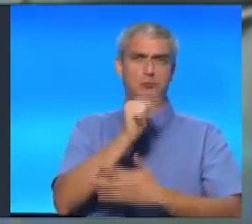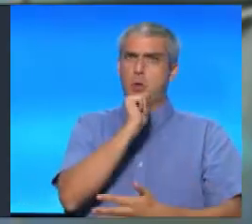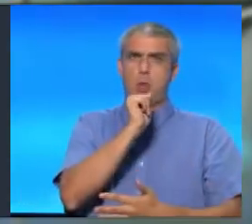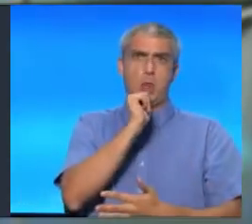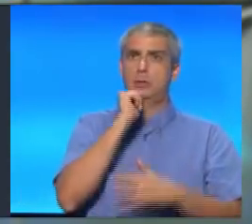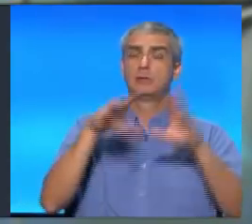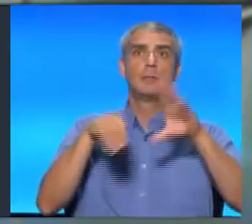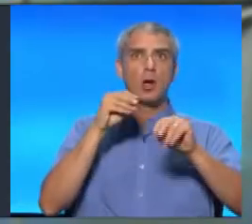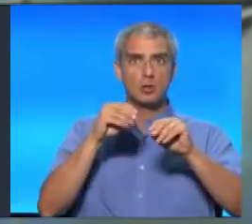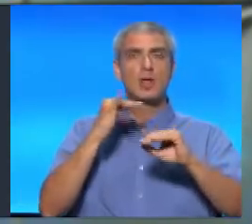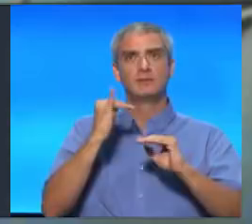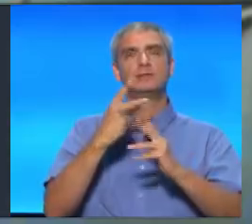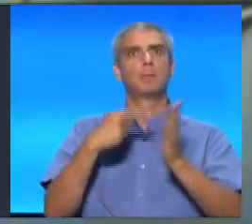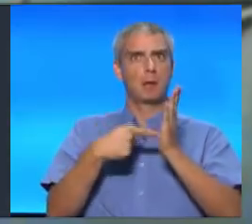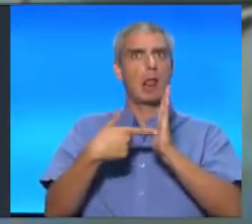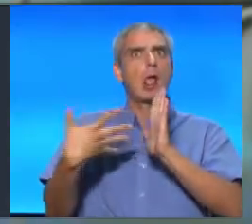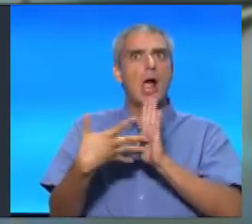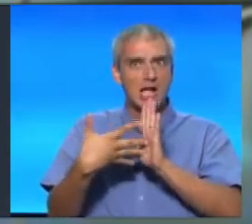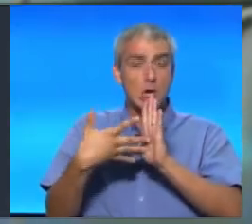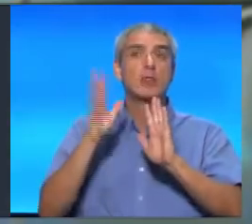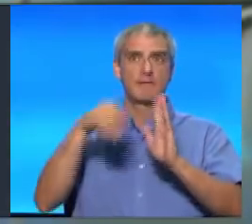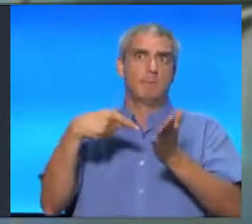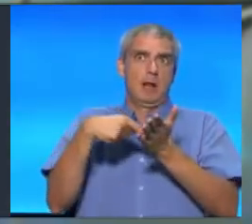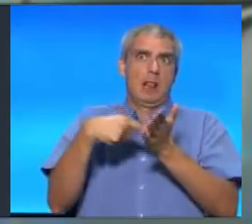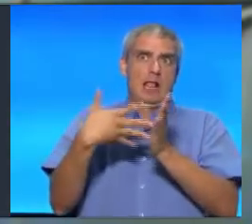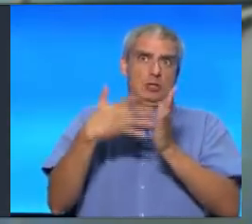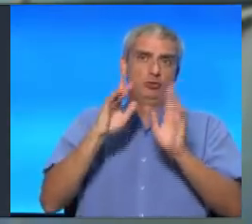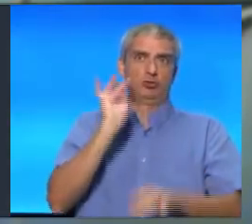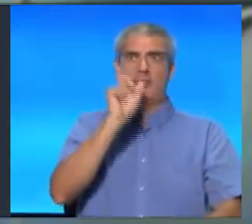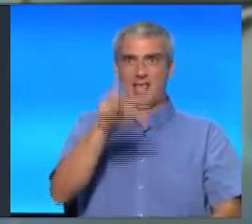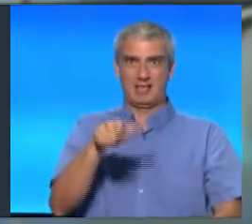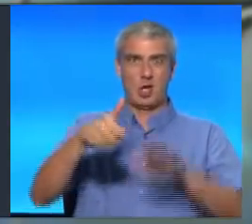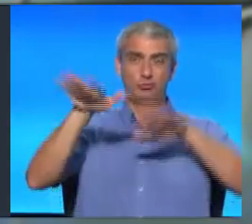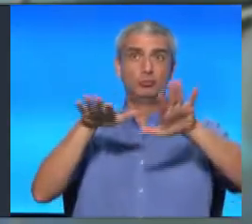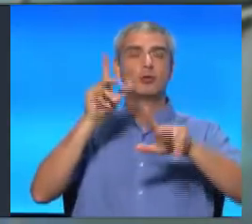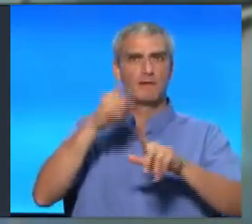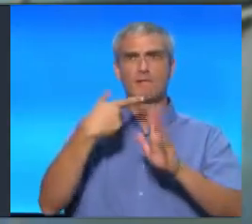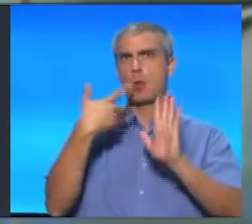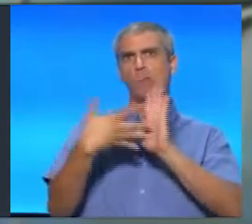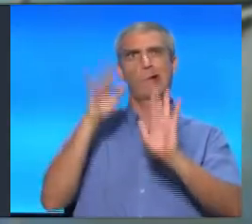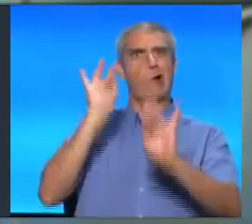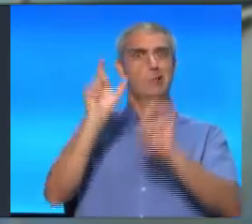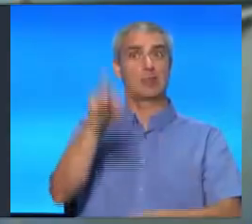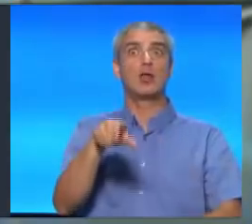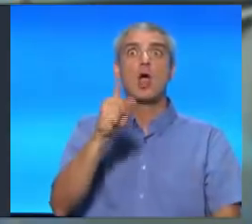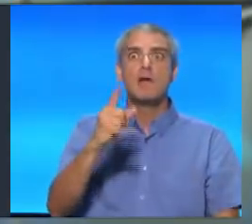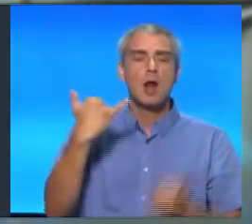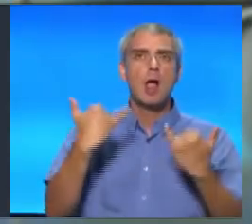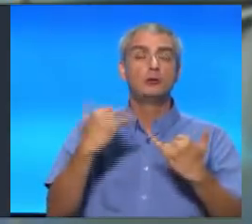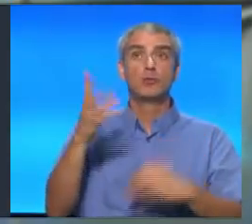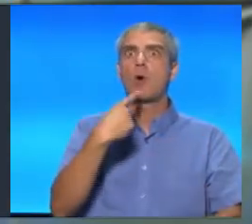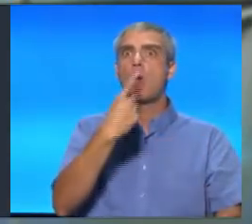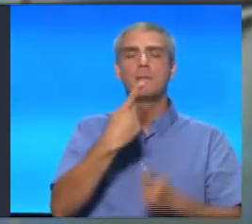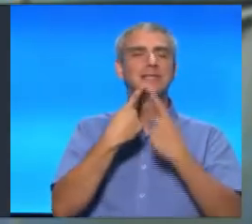בהן, וזאת חרף החקירות ובצל החקירות המתנהלות נגדו ולמרות הביקורת המושמעת. אלא שעכשיו הדברים שהוא אומר